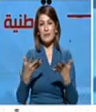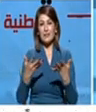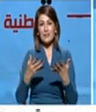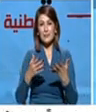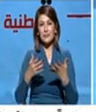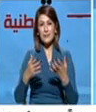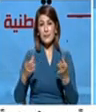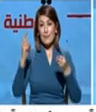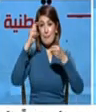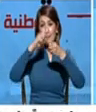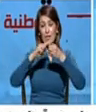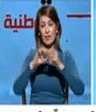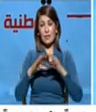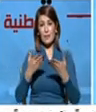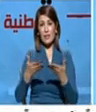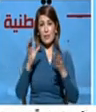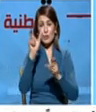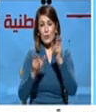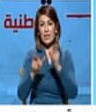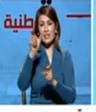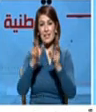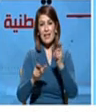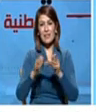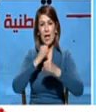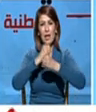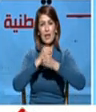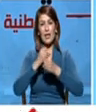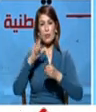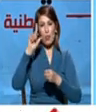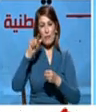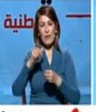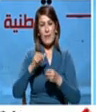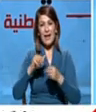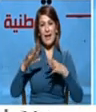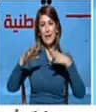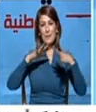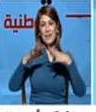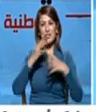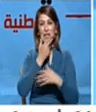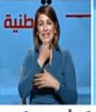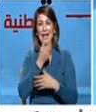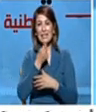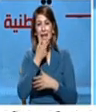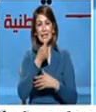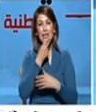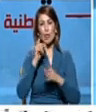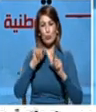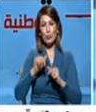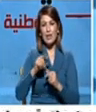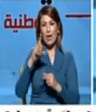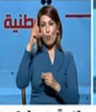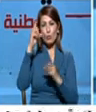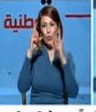للاشتباك بالنسبه لشريحه هذه الفئه هذه بتكون ثمه امكانيه وثلاثه في ال في الاثبات طلبنا كونه